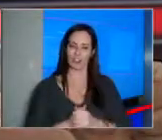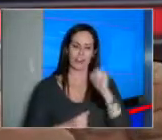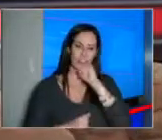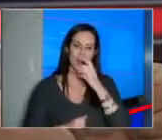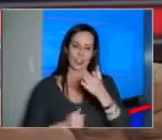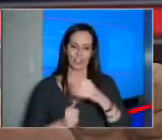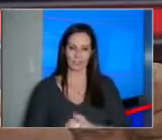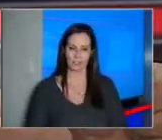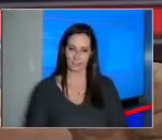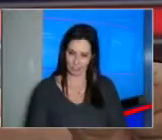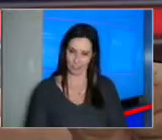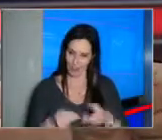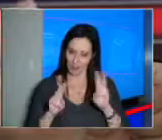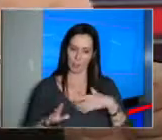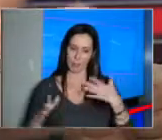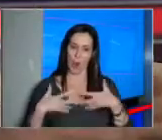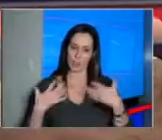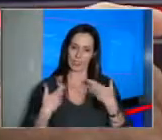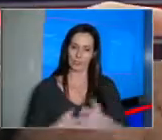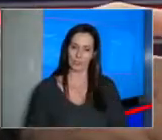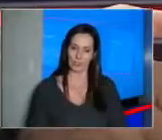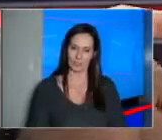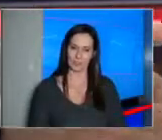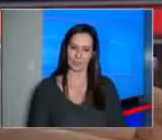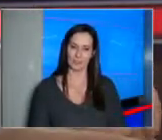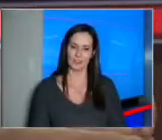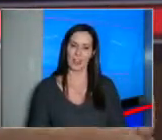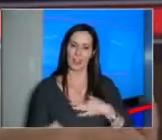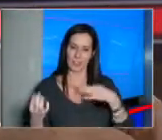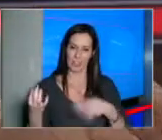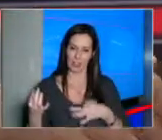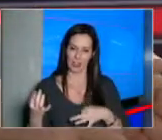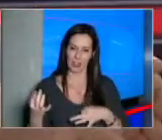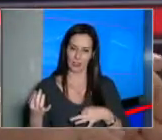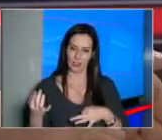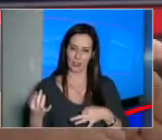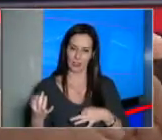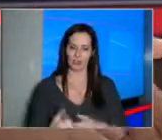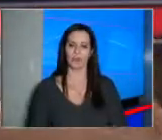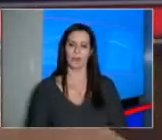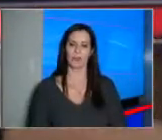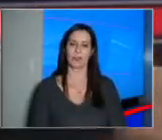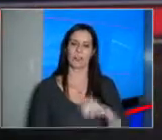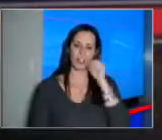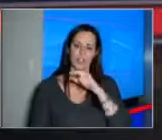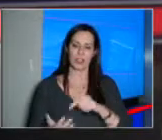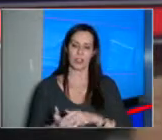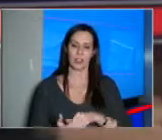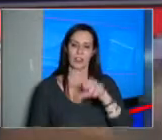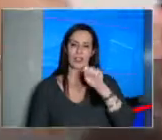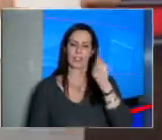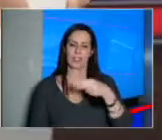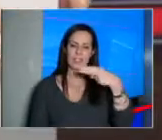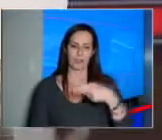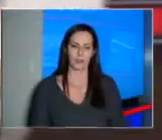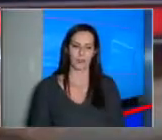לנו בבקשה, זה אפשרי? אני מאוד אשמח. יאללה. אני אנגן שיר שהוא קאבר של סזה.